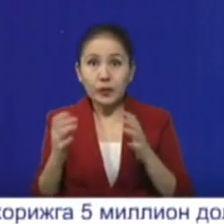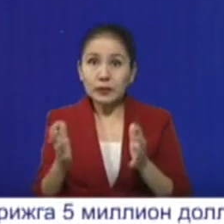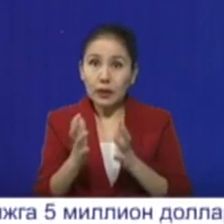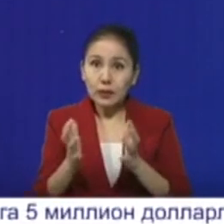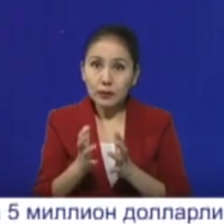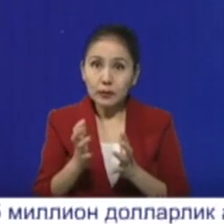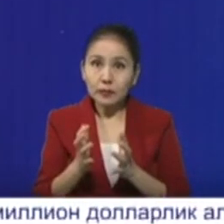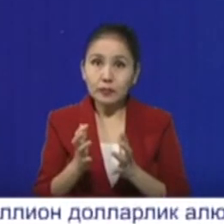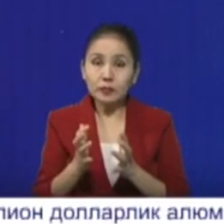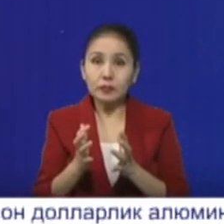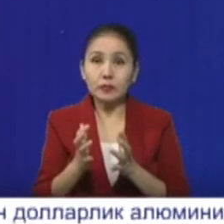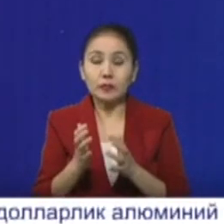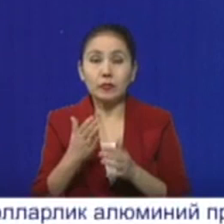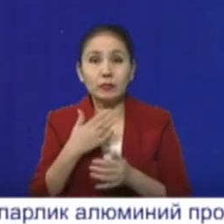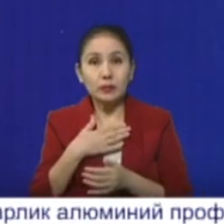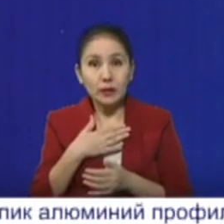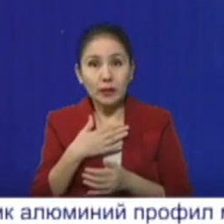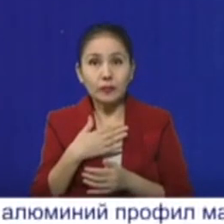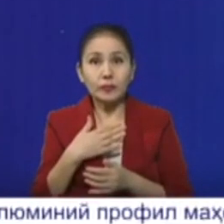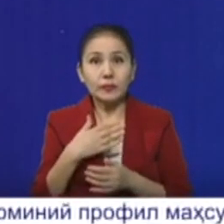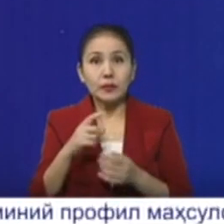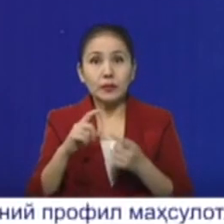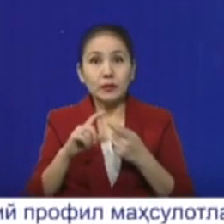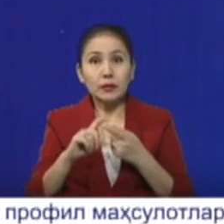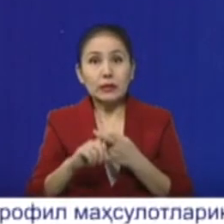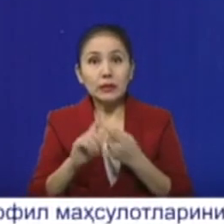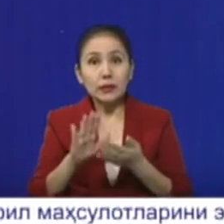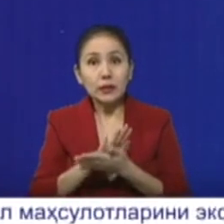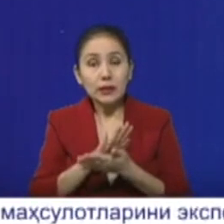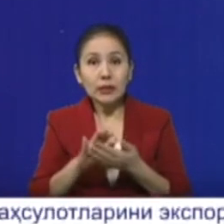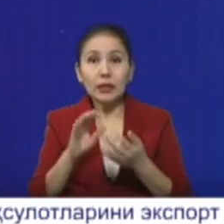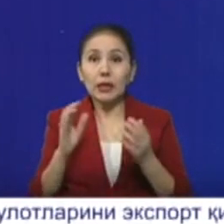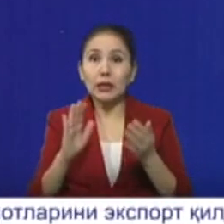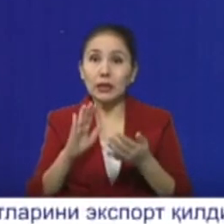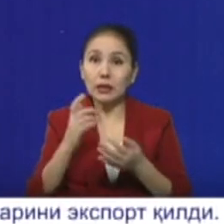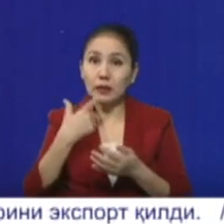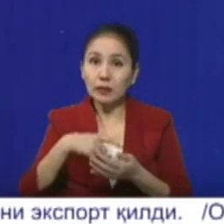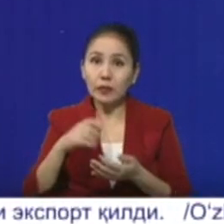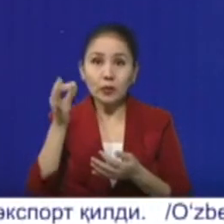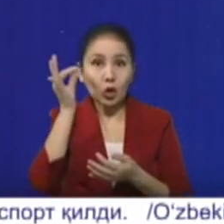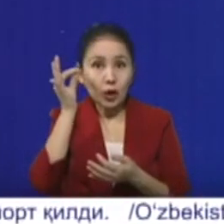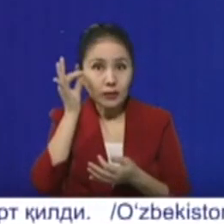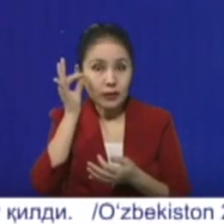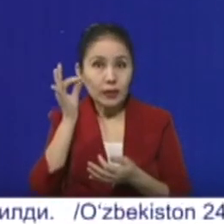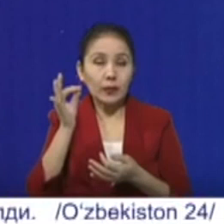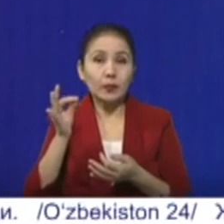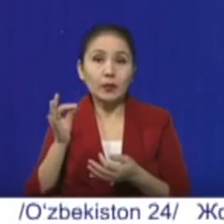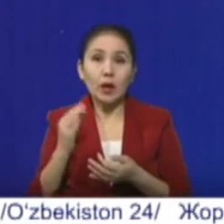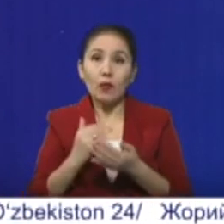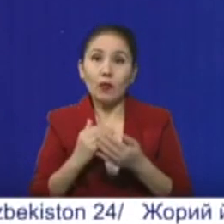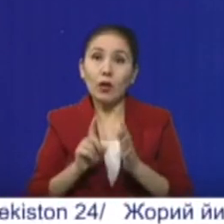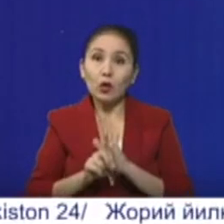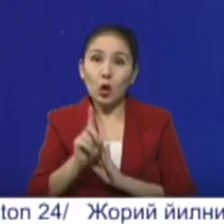saqlasalar, bizlarni gigiyenik qoidalarimizga rioya qilsalar va